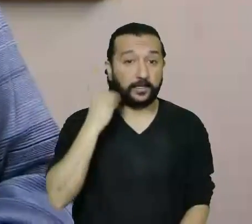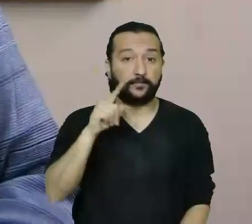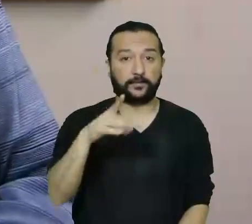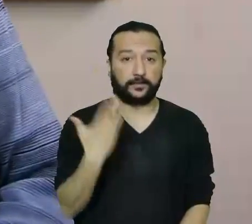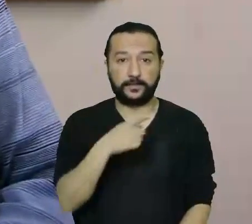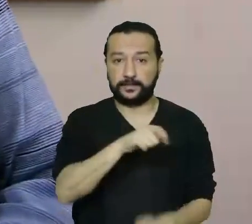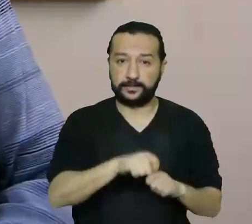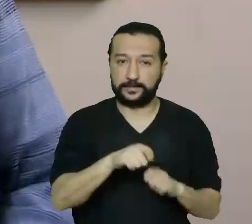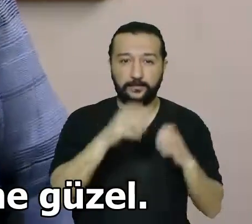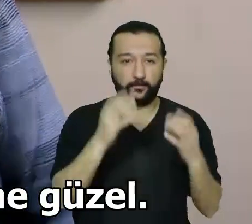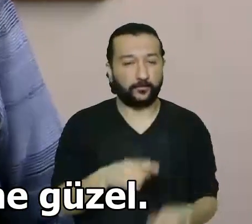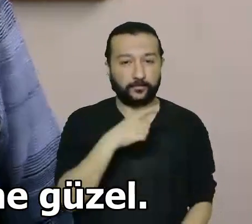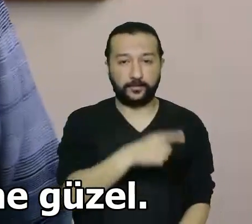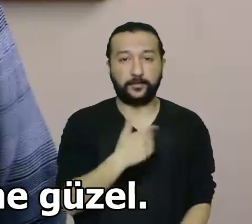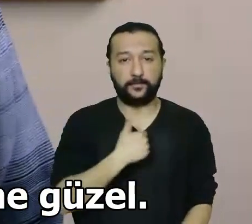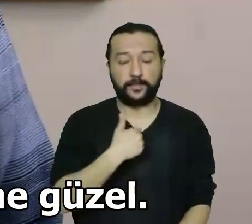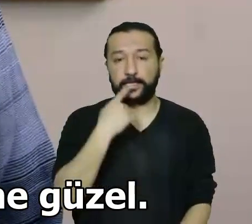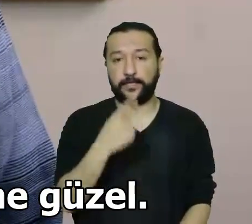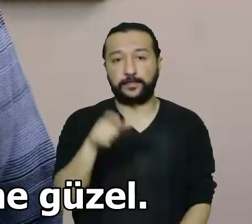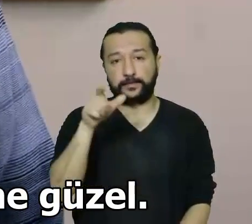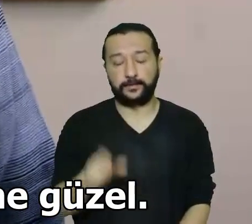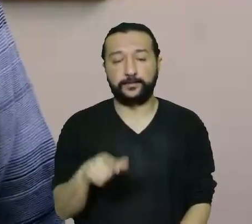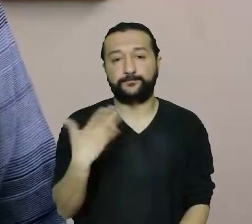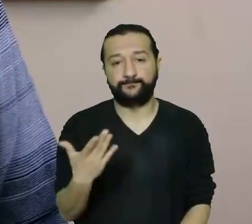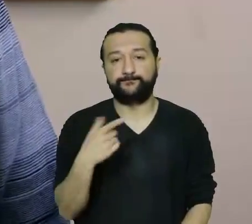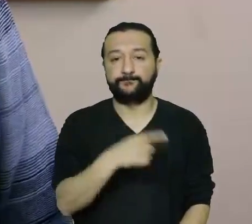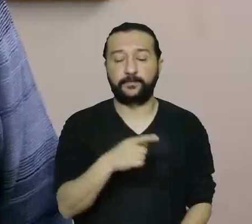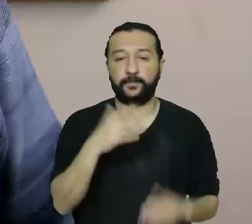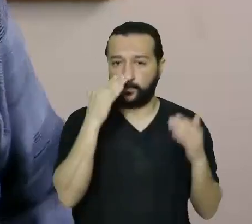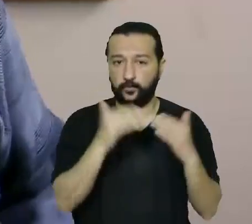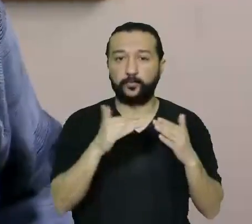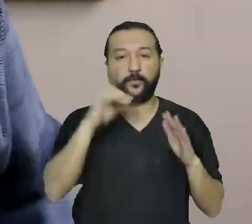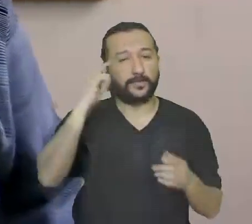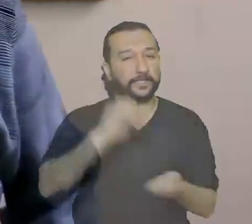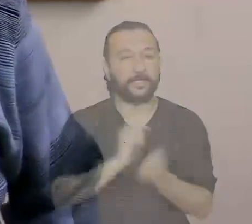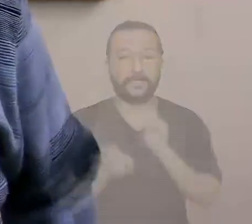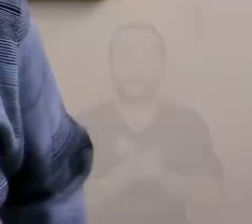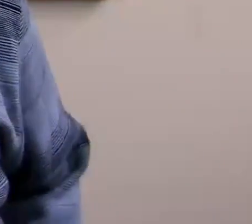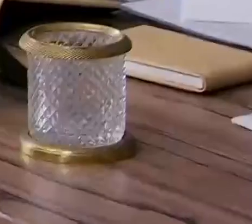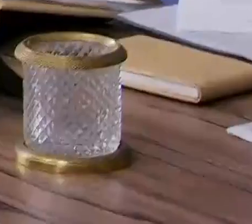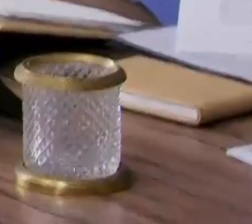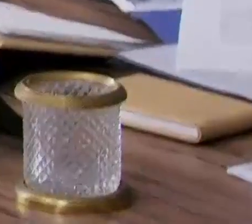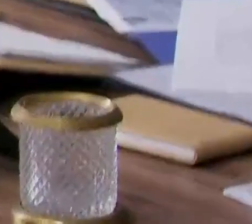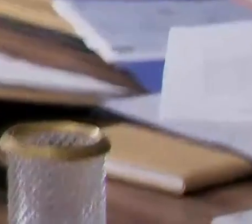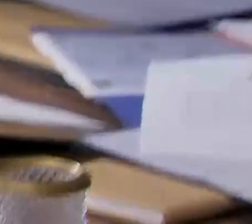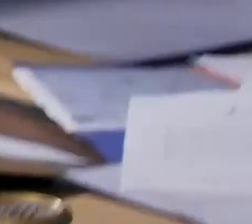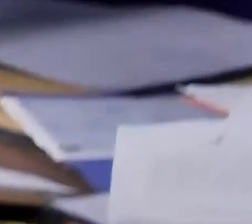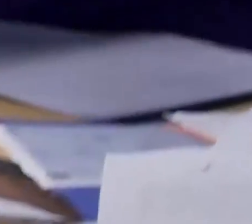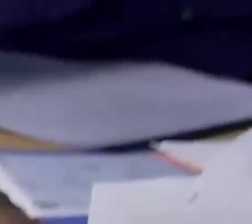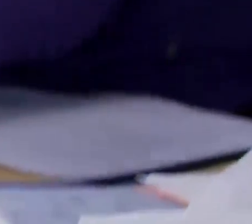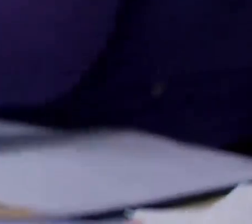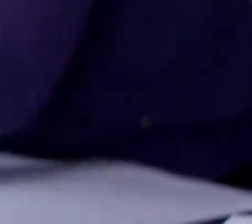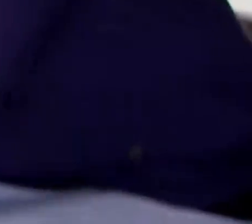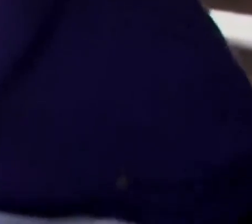Uranüs'e girmesin bu. Dinde ben Neptün'e girdiydim, ne güzel. Bak. Zehra Sarp'ın ofisinde